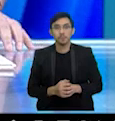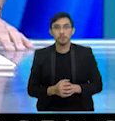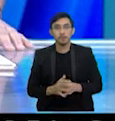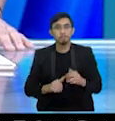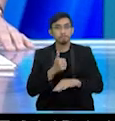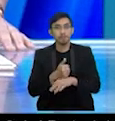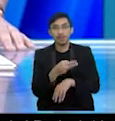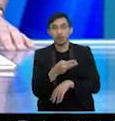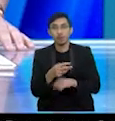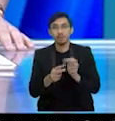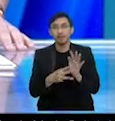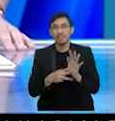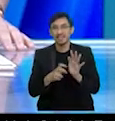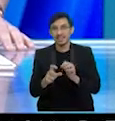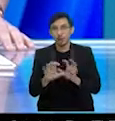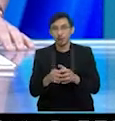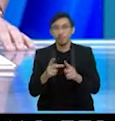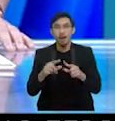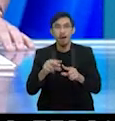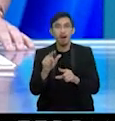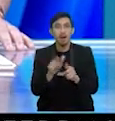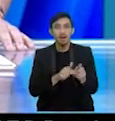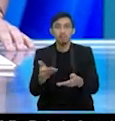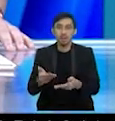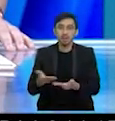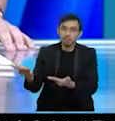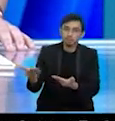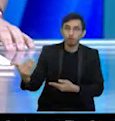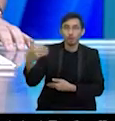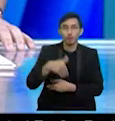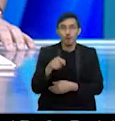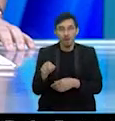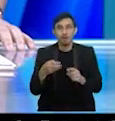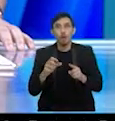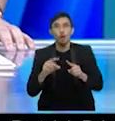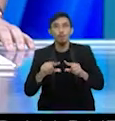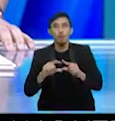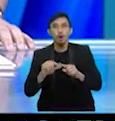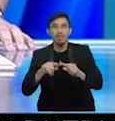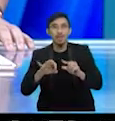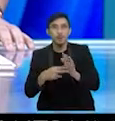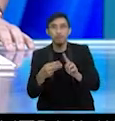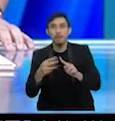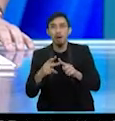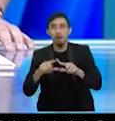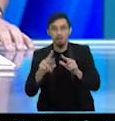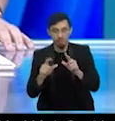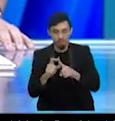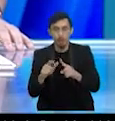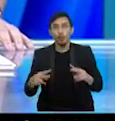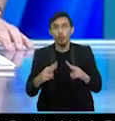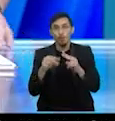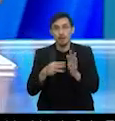Pemirsa, eksekutif Chairman MNC Group Harita Dusudibyo menerima kunjungan Berjaya Corporation Berhad di gedung iNews Tower Jakarta.